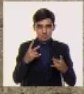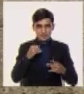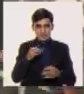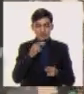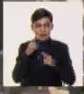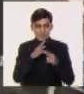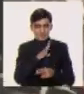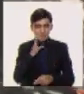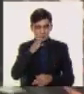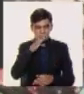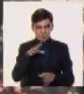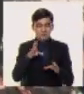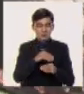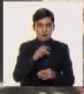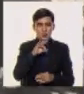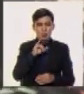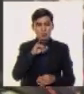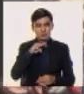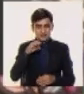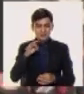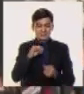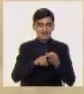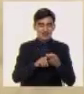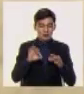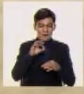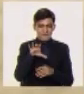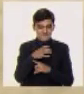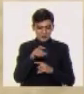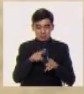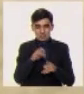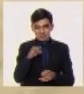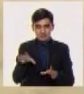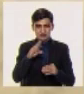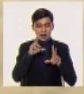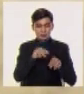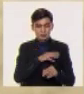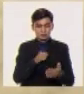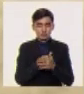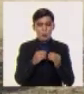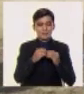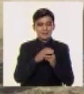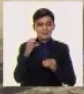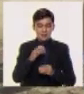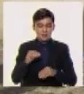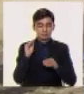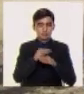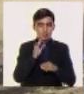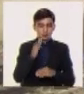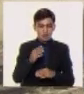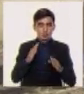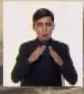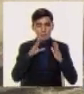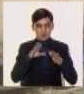чед на роутер и приборы для беспроводной связи которые им чиновники обещали поставить до 15 сентября в домах таки не